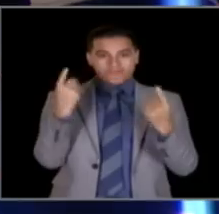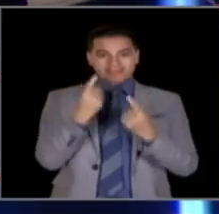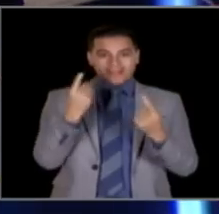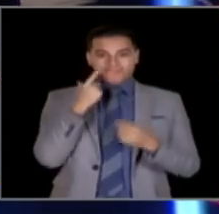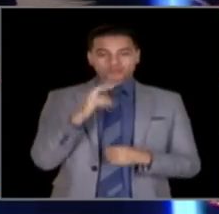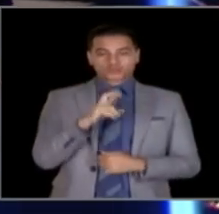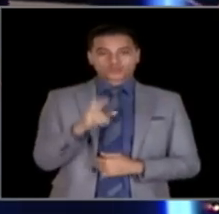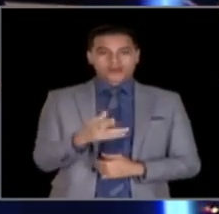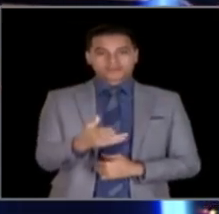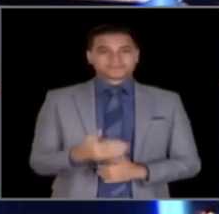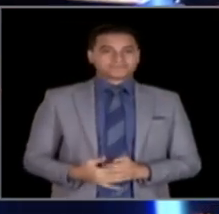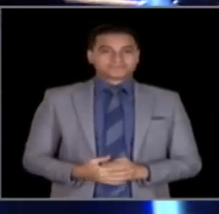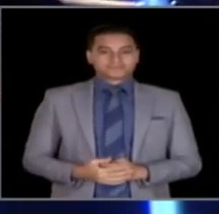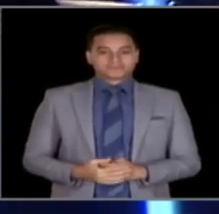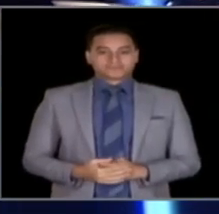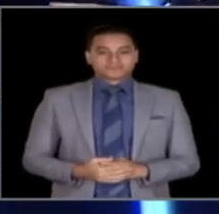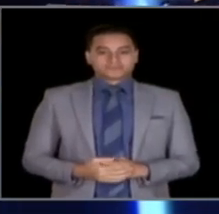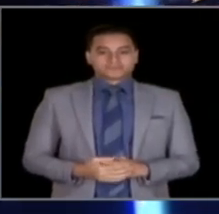هو،